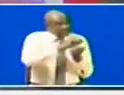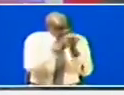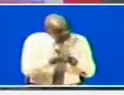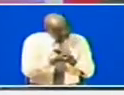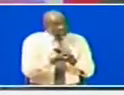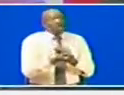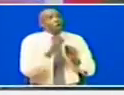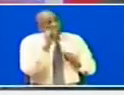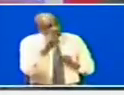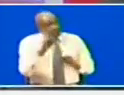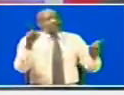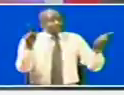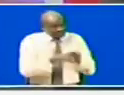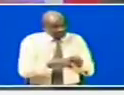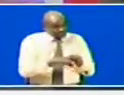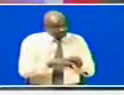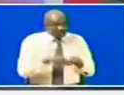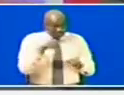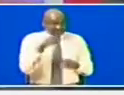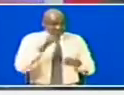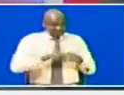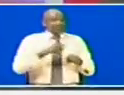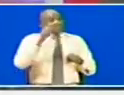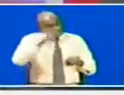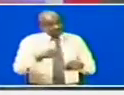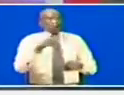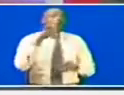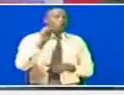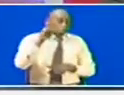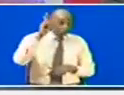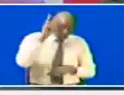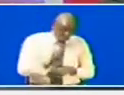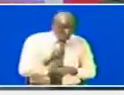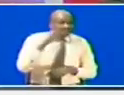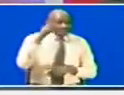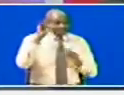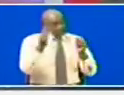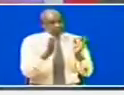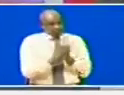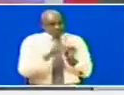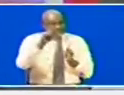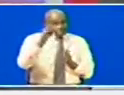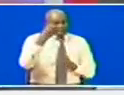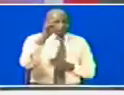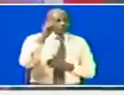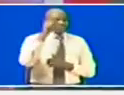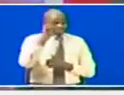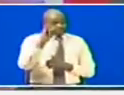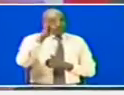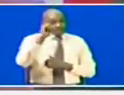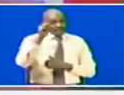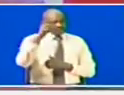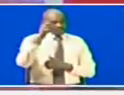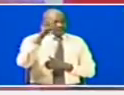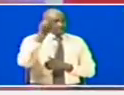katika jamii ya sasa? Ndio au la? Katika KTN News ama Loft Matambo, hashtag nususi ya jinsia,